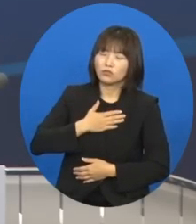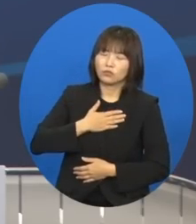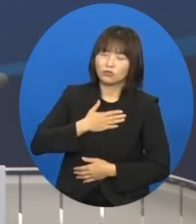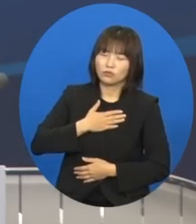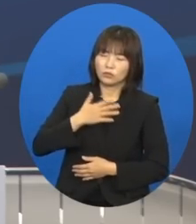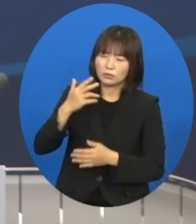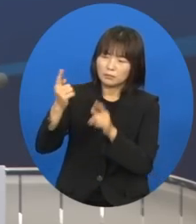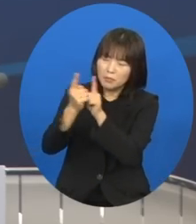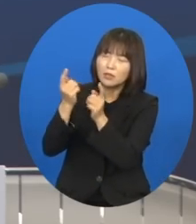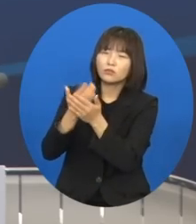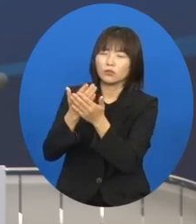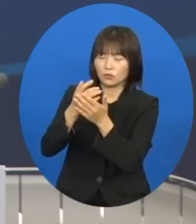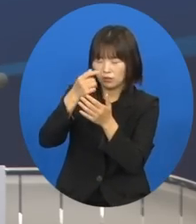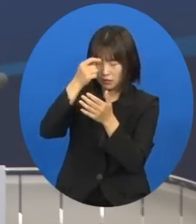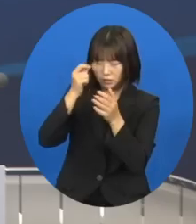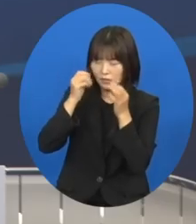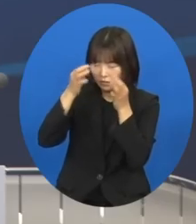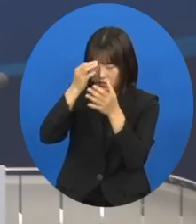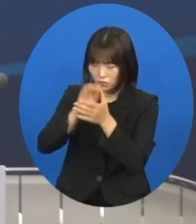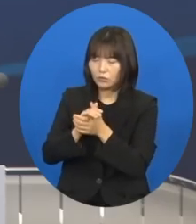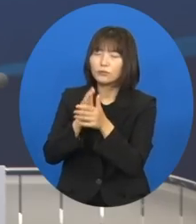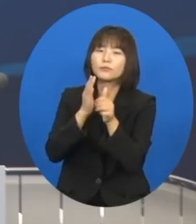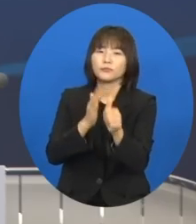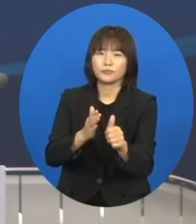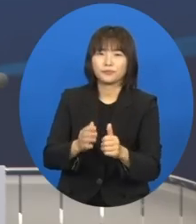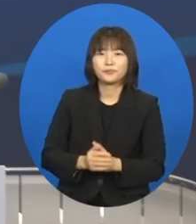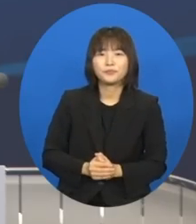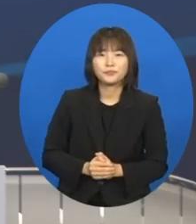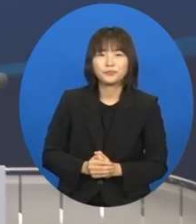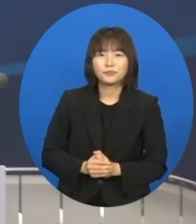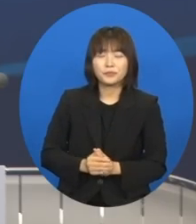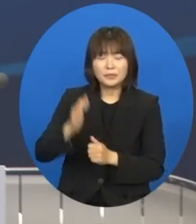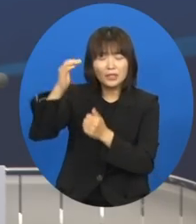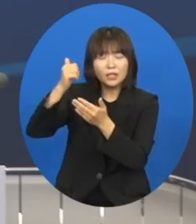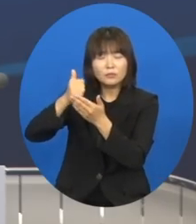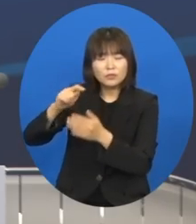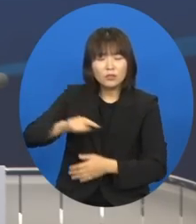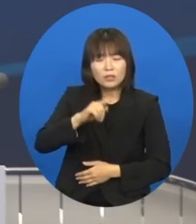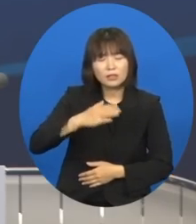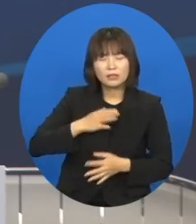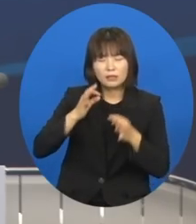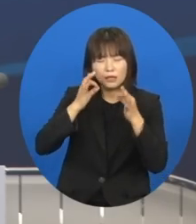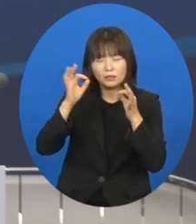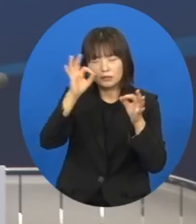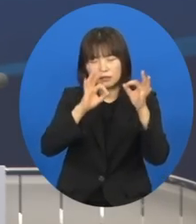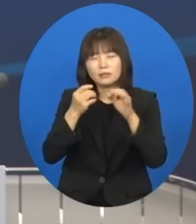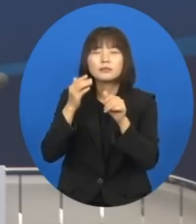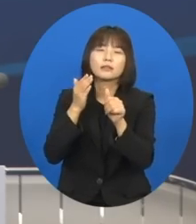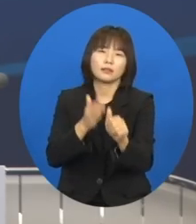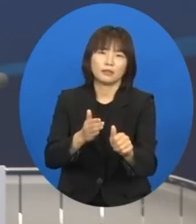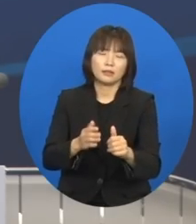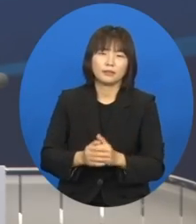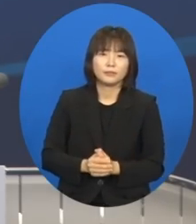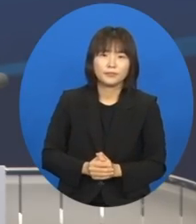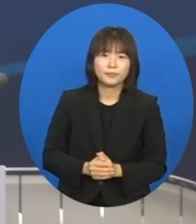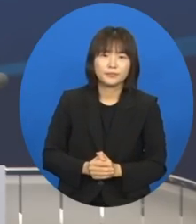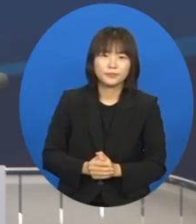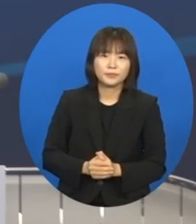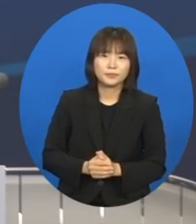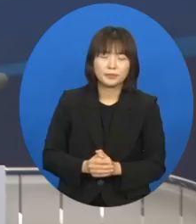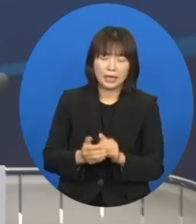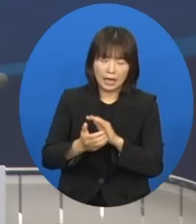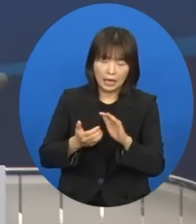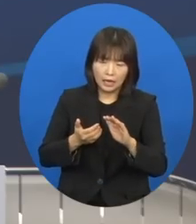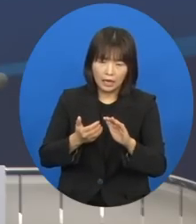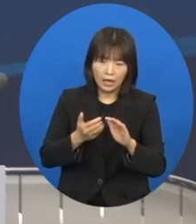간절히 기도하세요. 왜? 하나님은 너희가 나를 간절히 찾아라. 아까 얘기한 대로